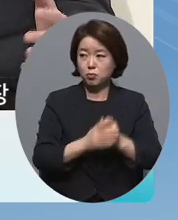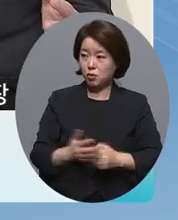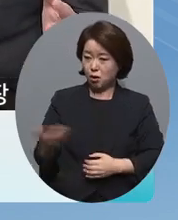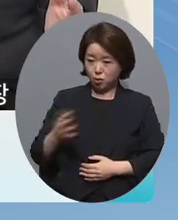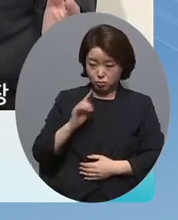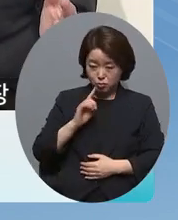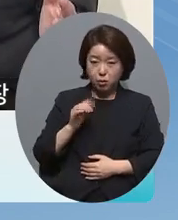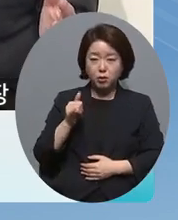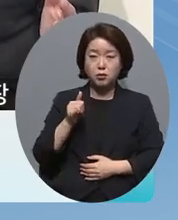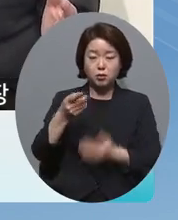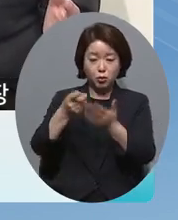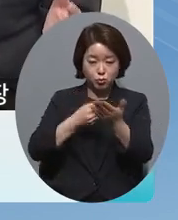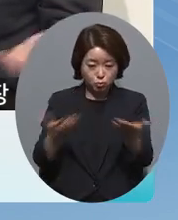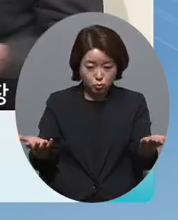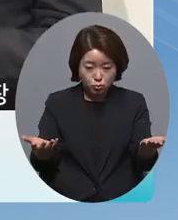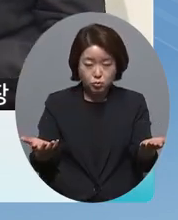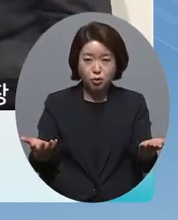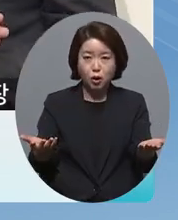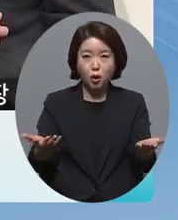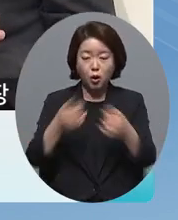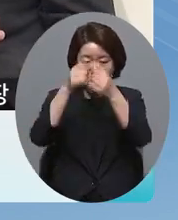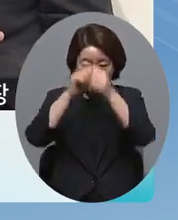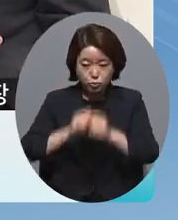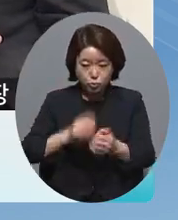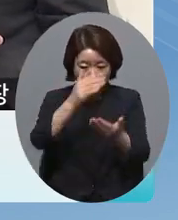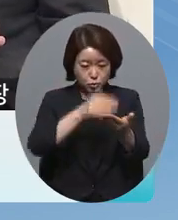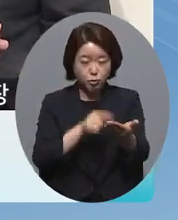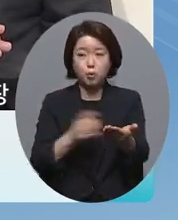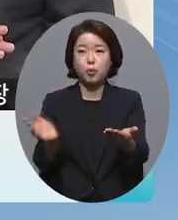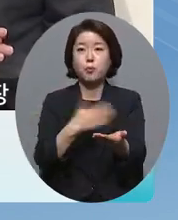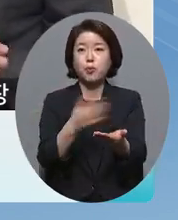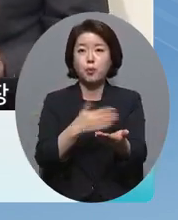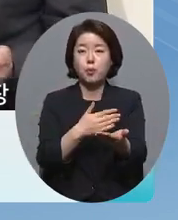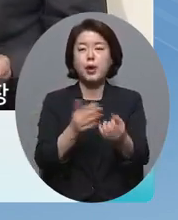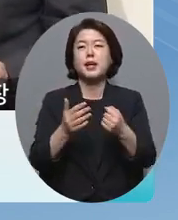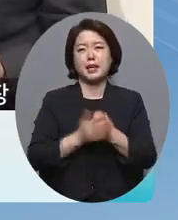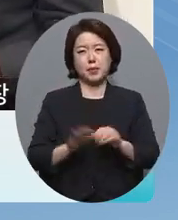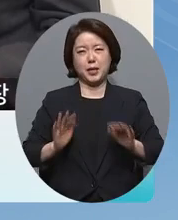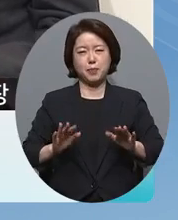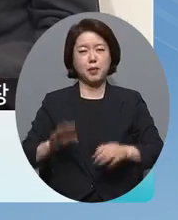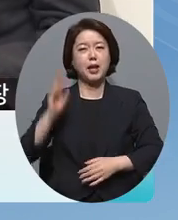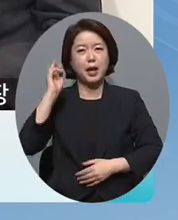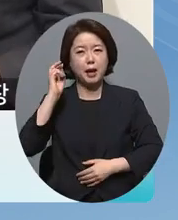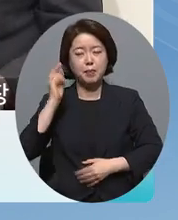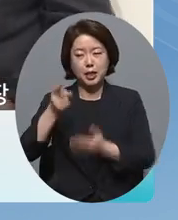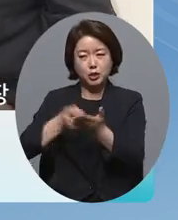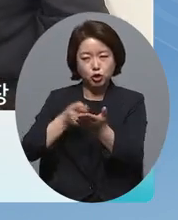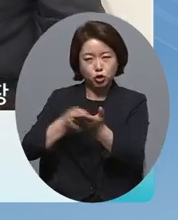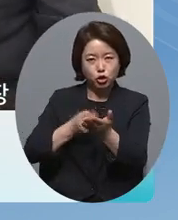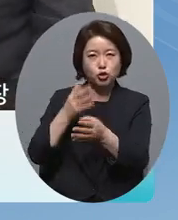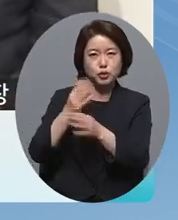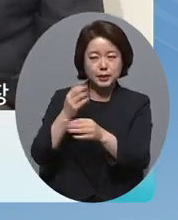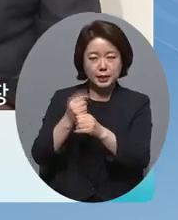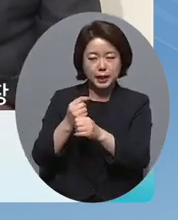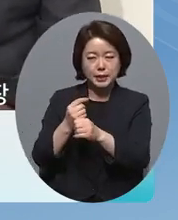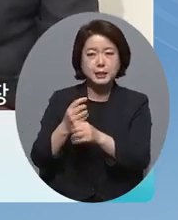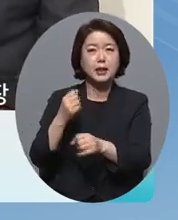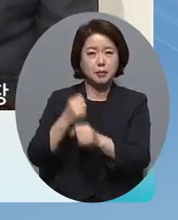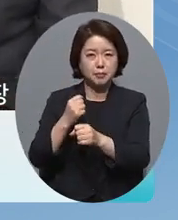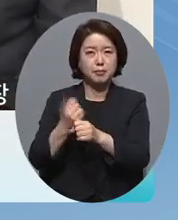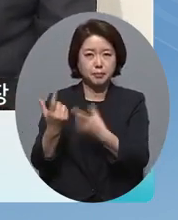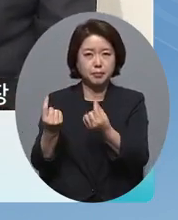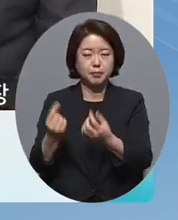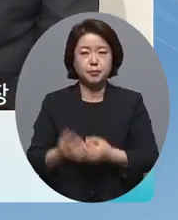뭐 수술 받겠다는 뭐 그런 거는 구체 구체성이 떨어지니까 그래서 이번에 아마 수술 일정 같은 걸 잡은 것으로 보이고요